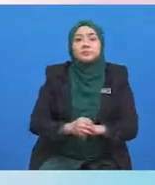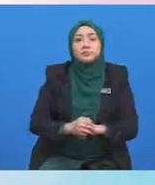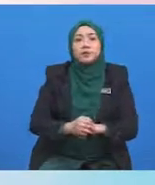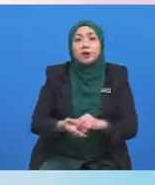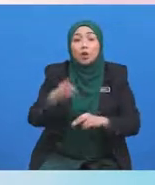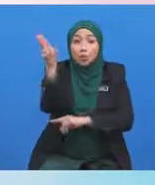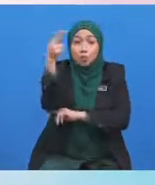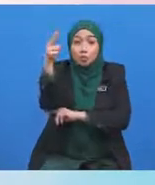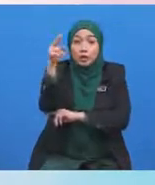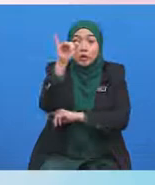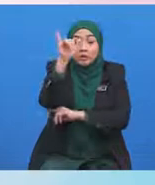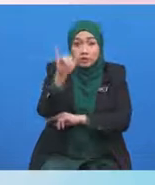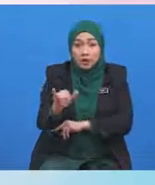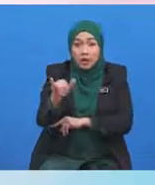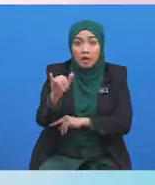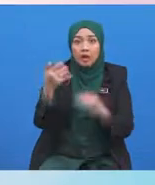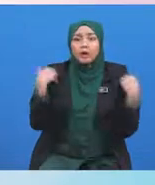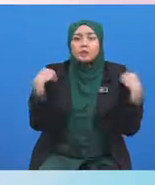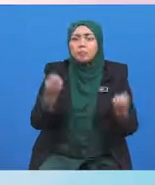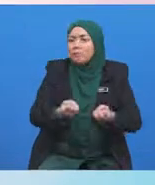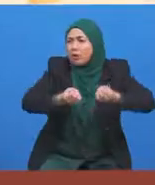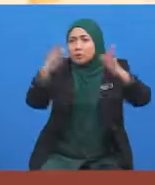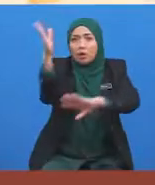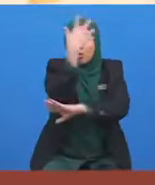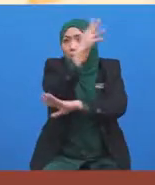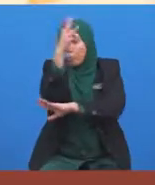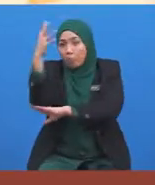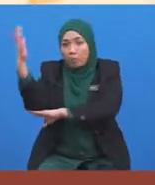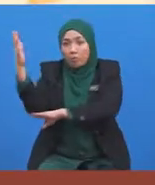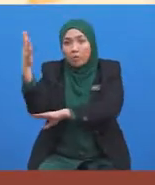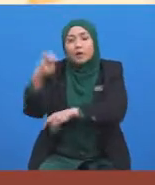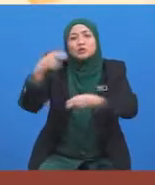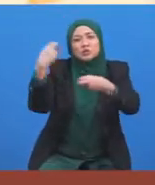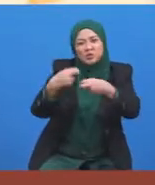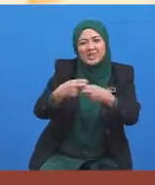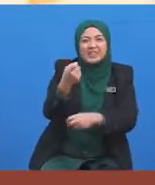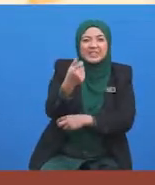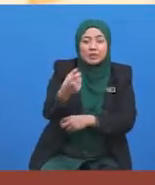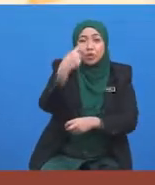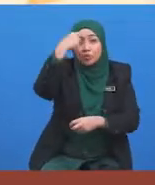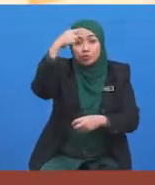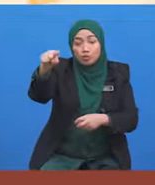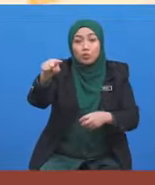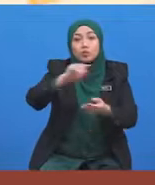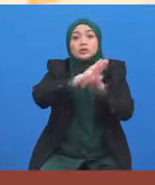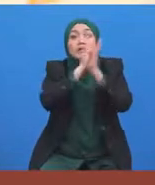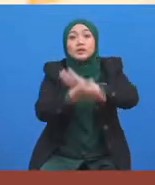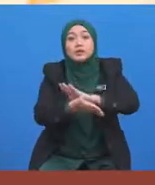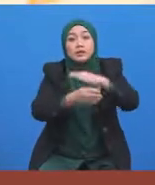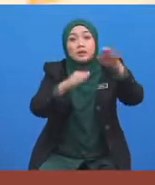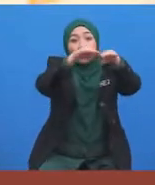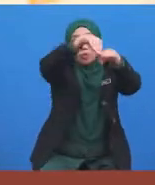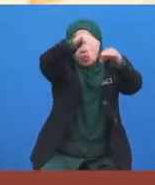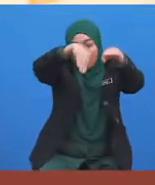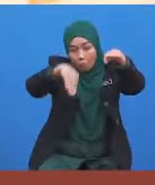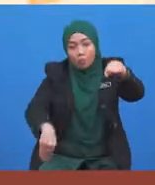tebal kurang mengalami risiko runtuhan berbanding dengan cerun yang gundul atau ditumbuhi